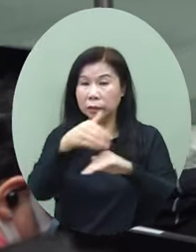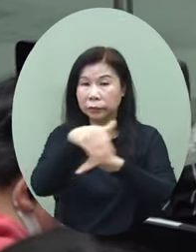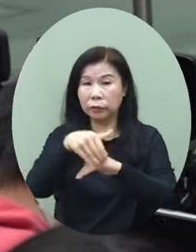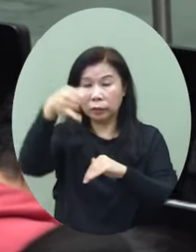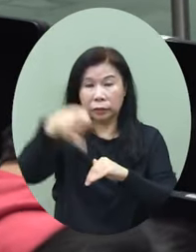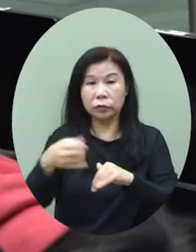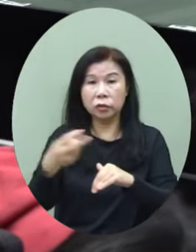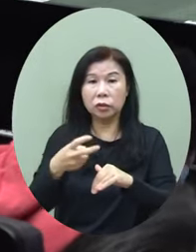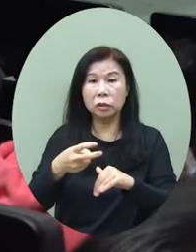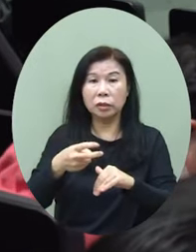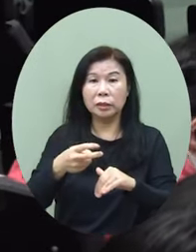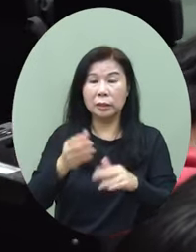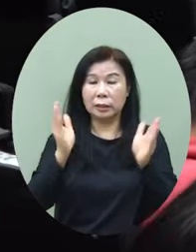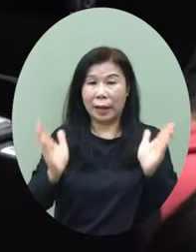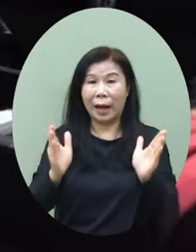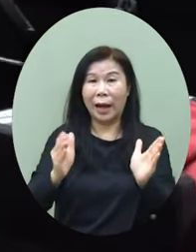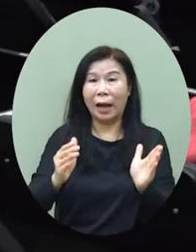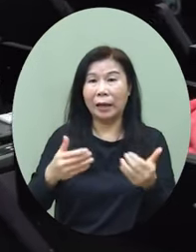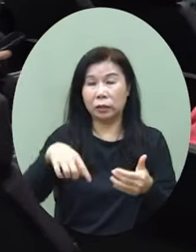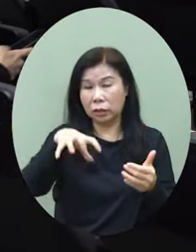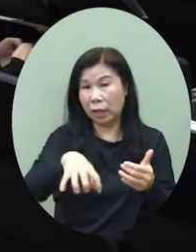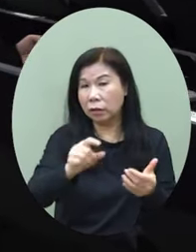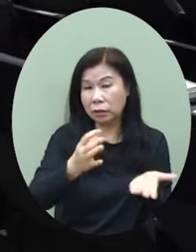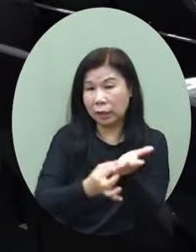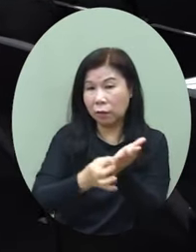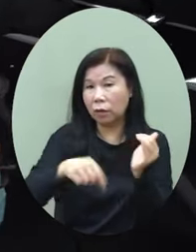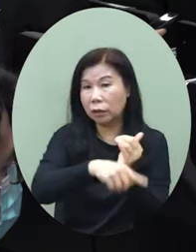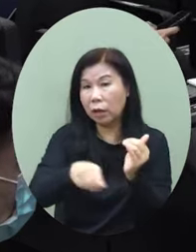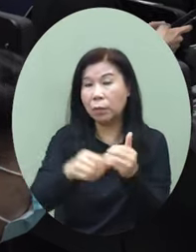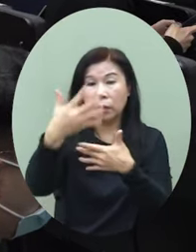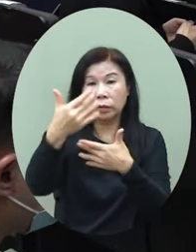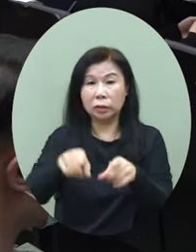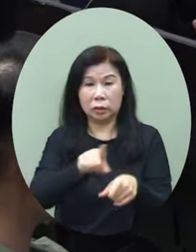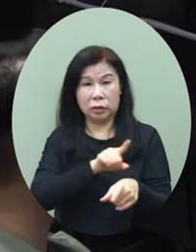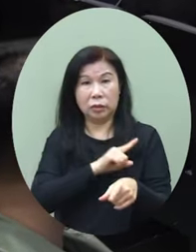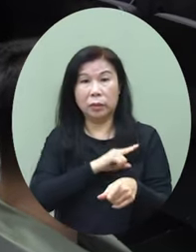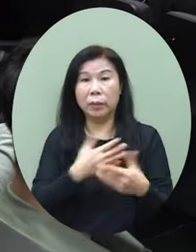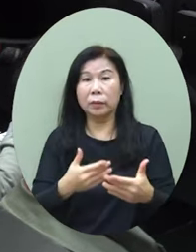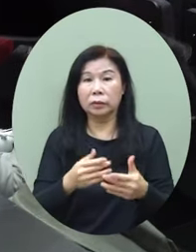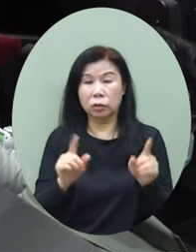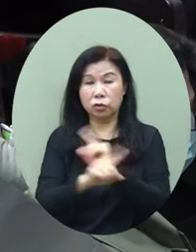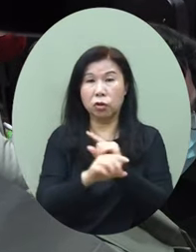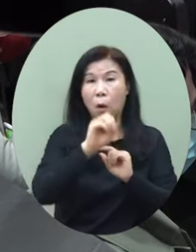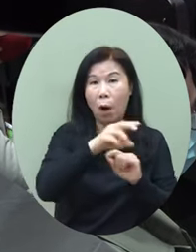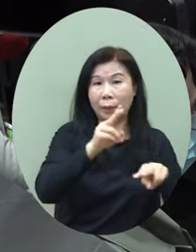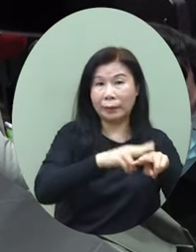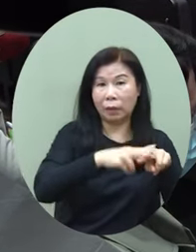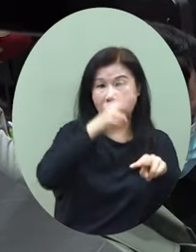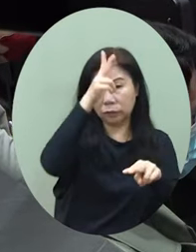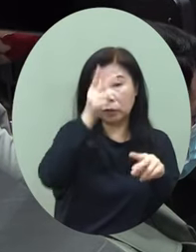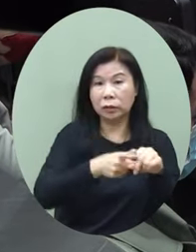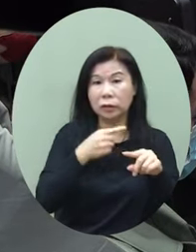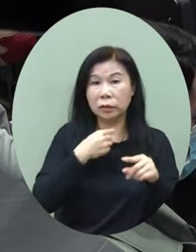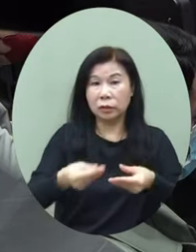下一個受限區域有沒有時間表呢第二就是想問林太你自己本身是不是已經向中央提出了要求